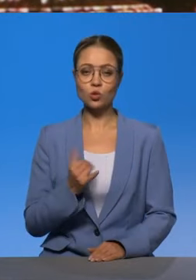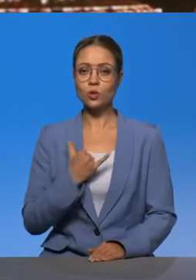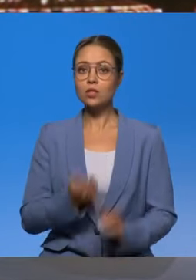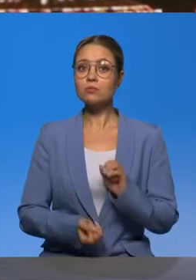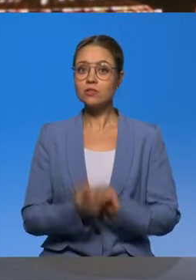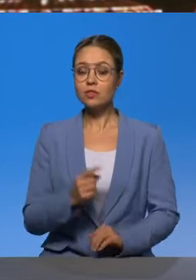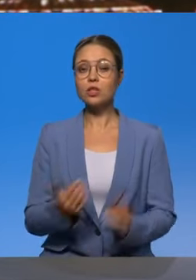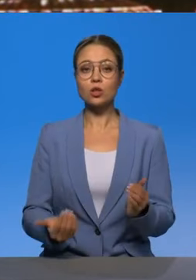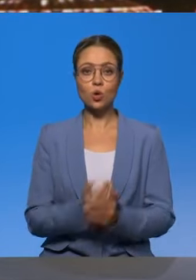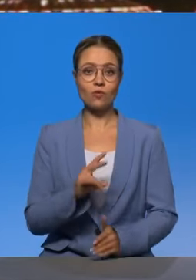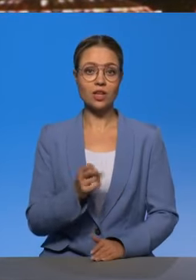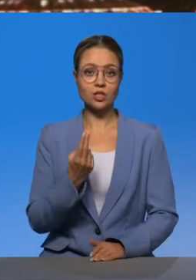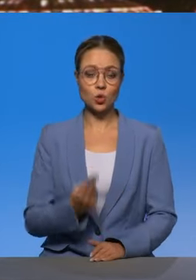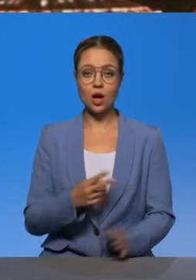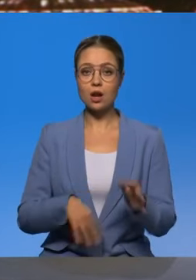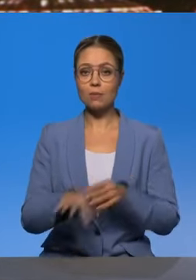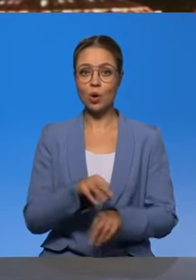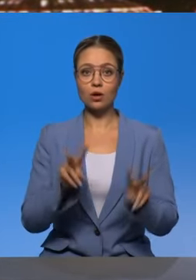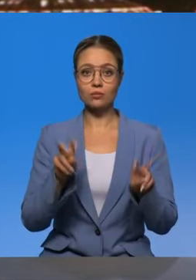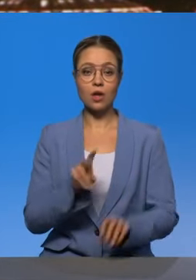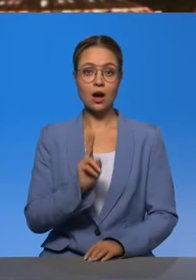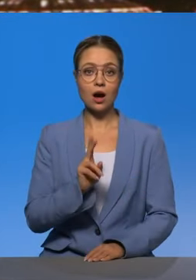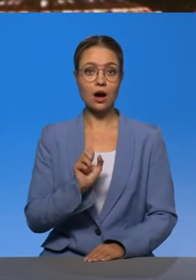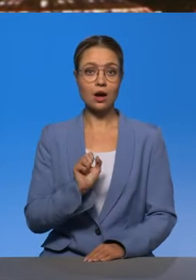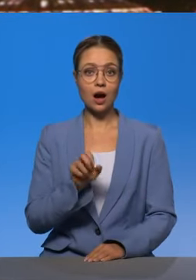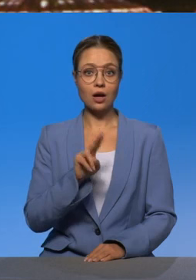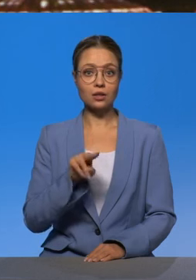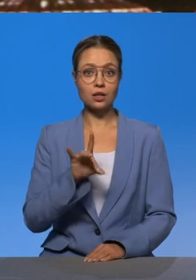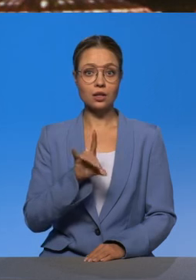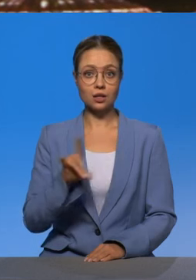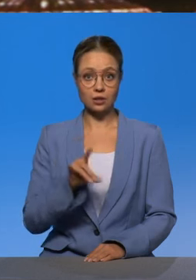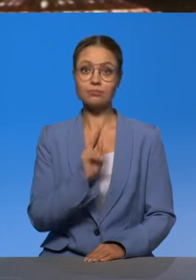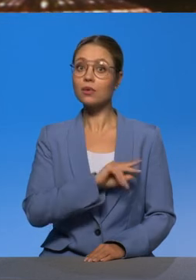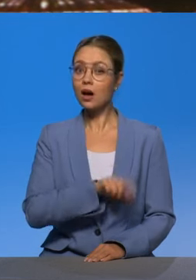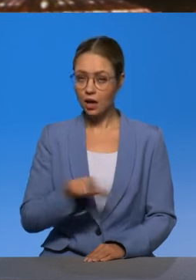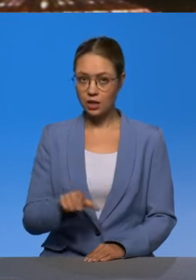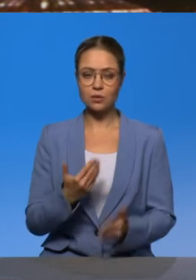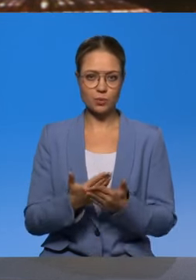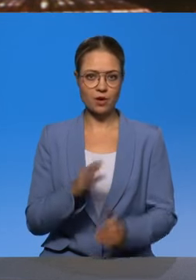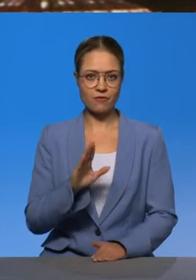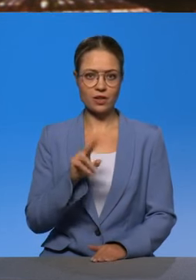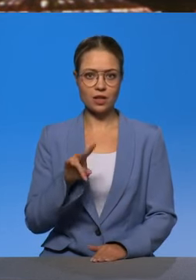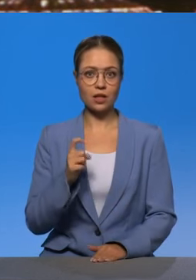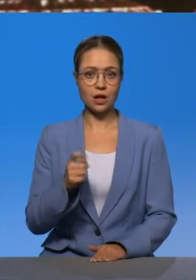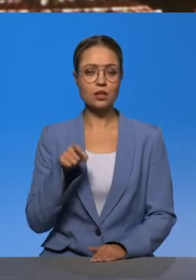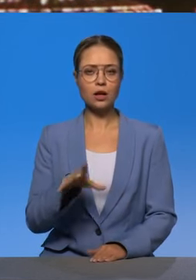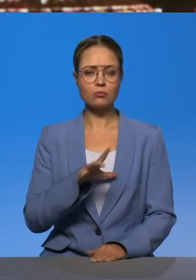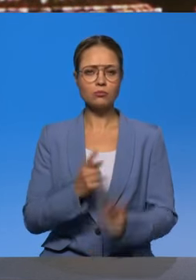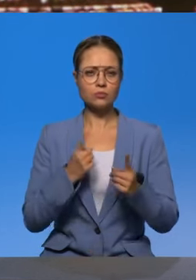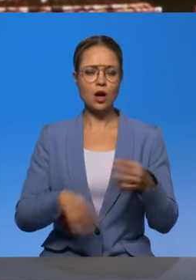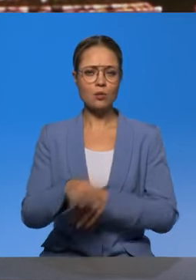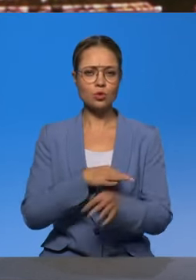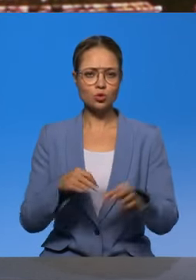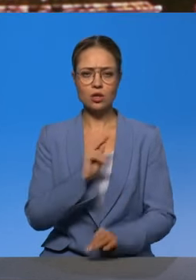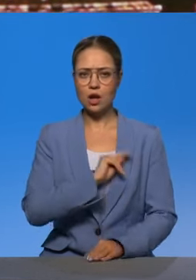так и называется «Кадры». Сегодня на форуме «Россия», например, на ВДНХ, который проходит, состоялось большое обсуждение вопросов кадровой